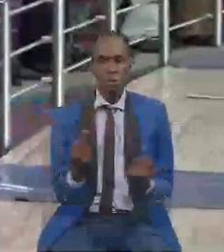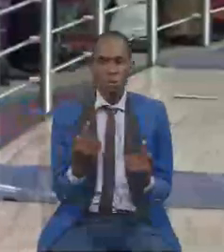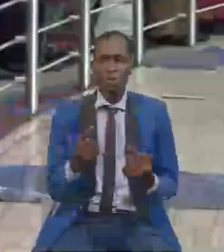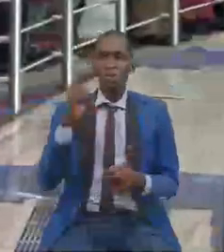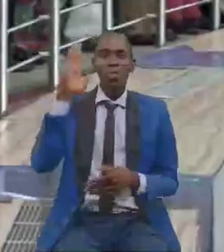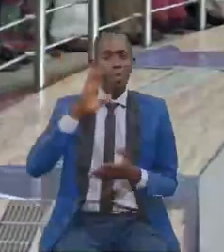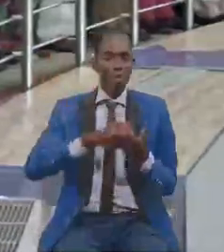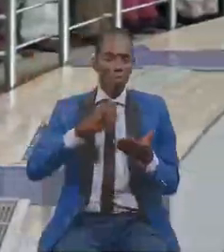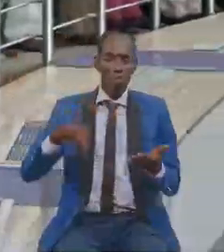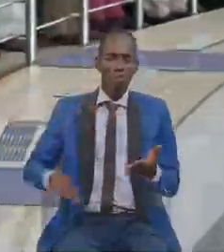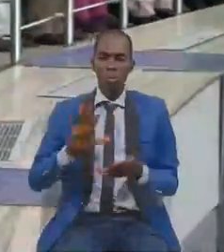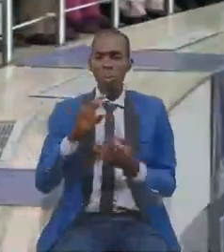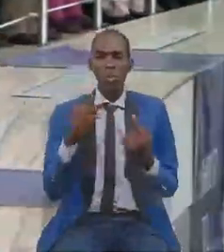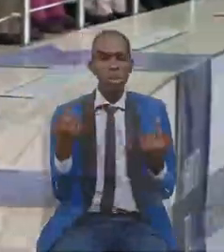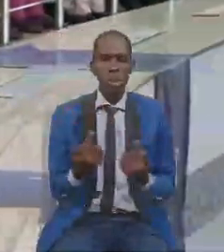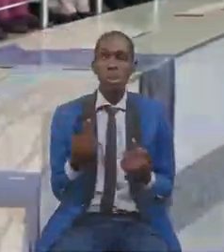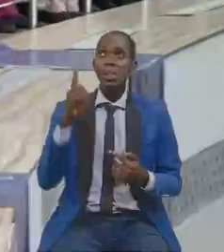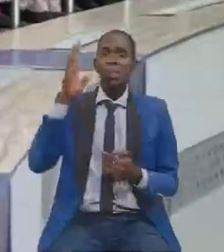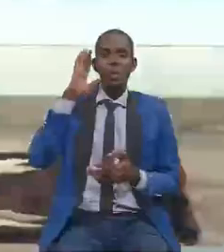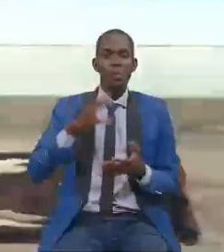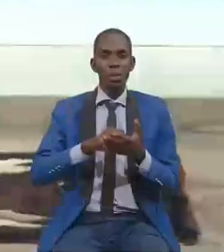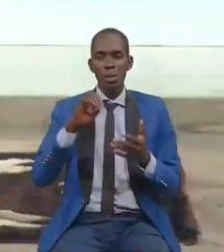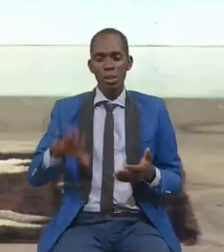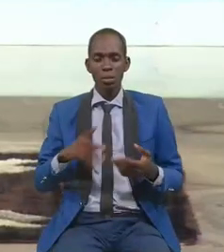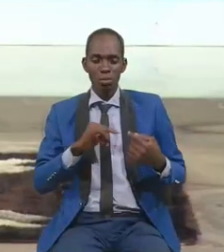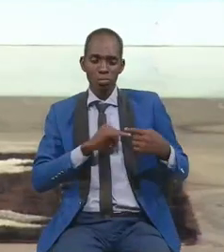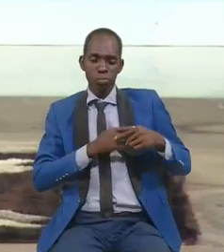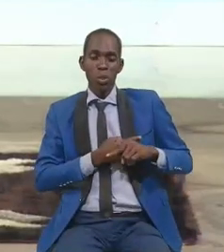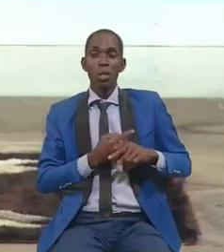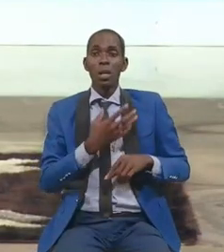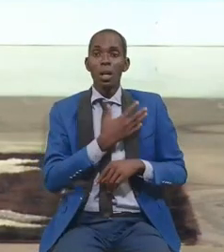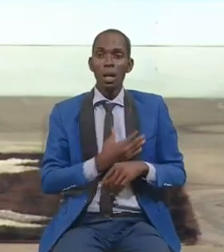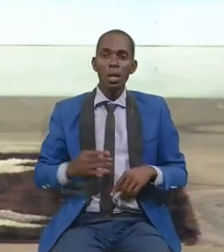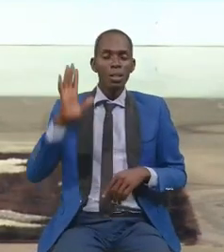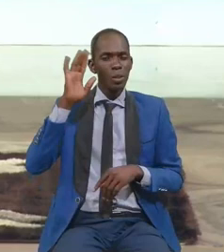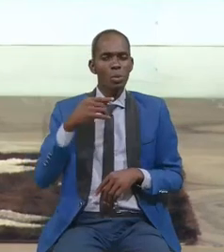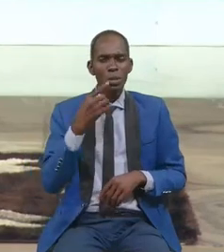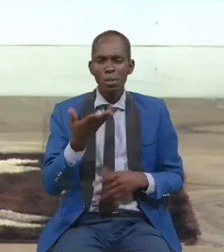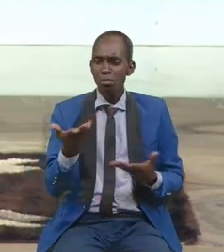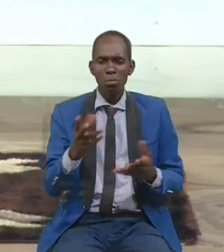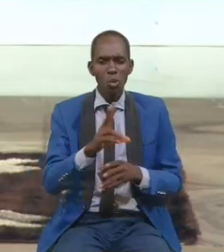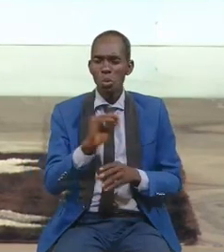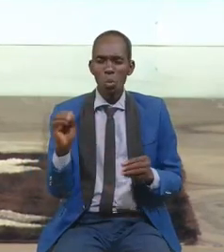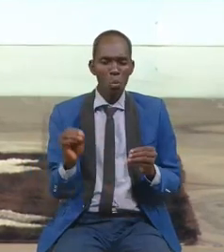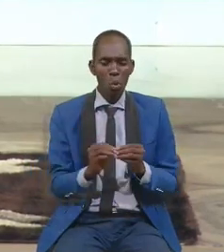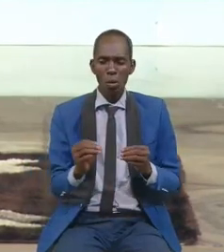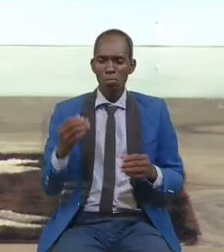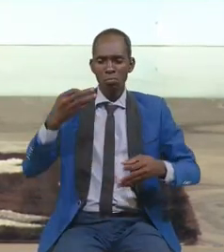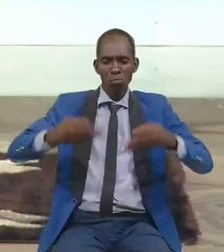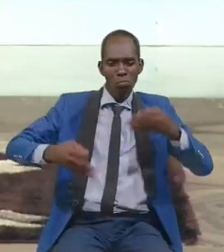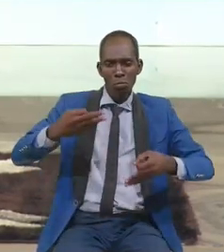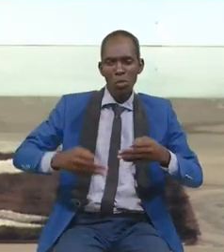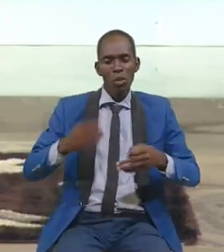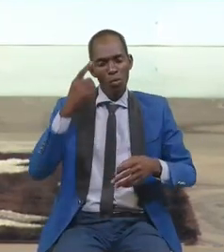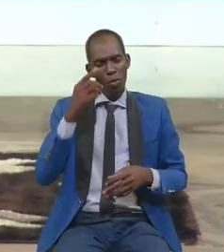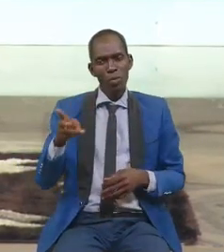Tes péchés seront ôtés, il va ôter la culpabilité. Et là, tu dis, alors on s'est dit, il n'y a pas de condamnation